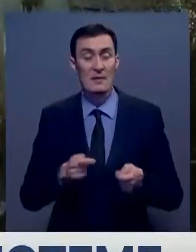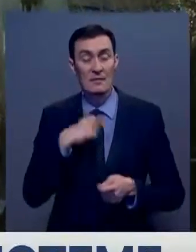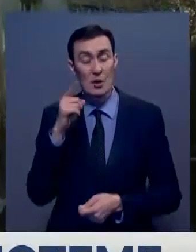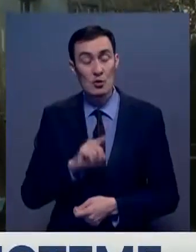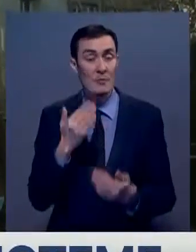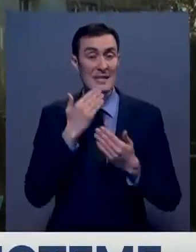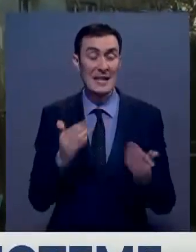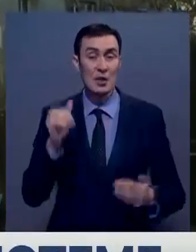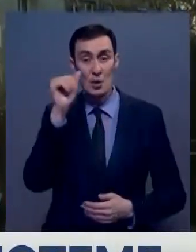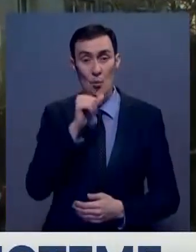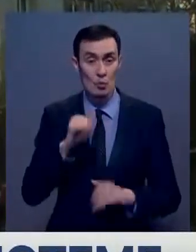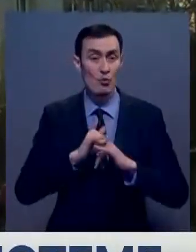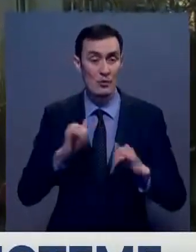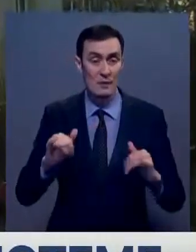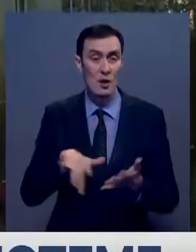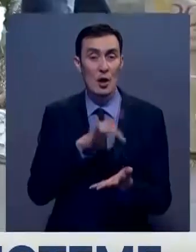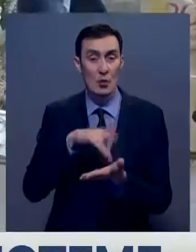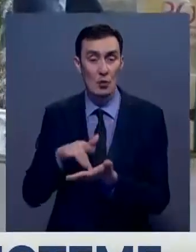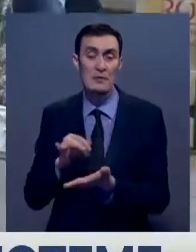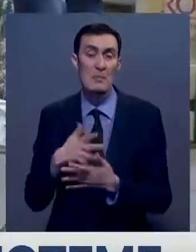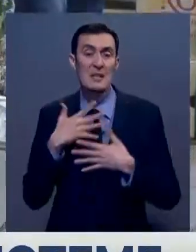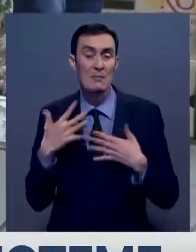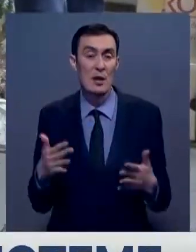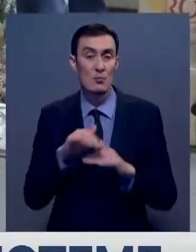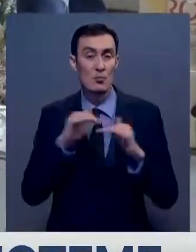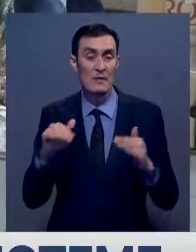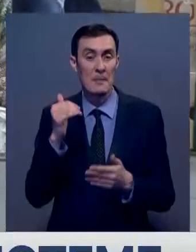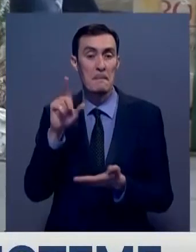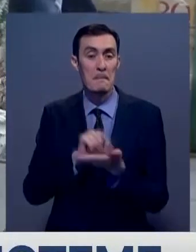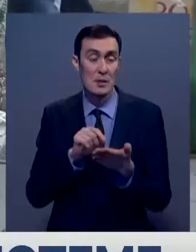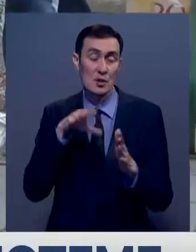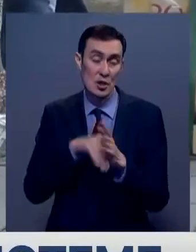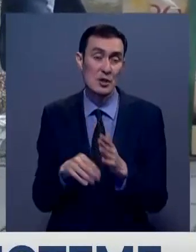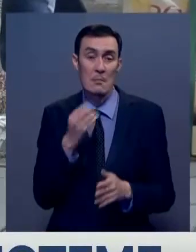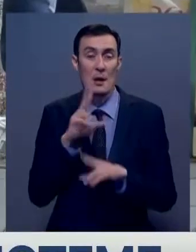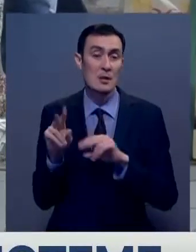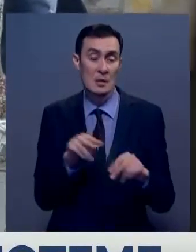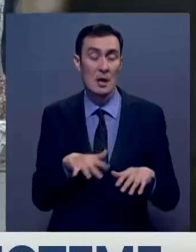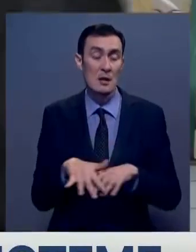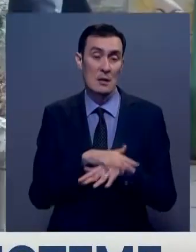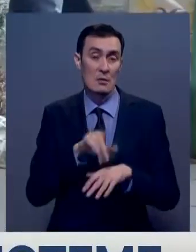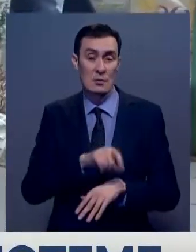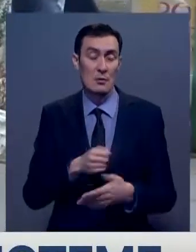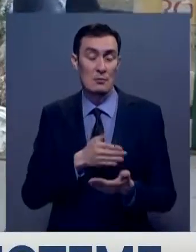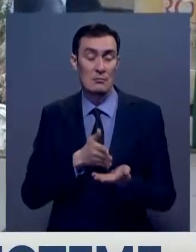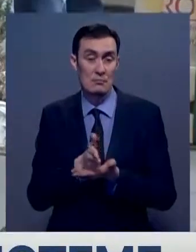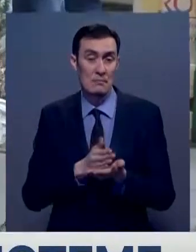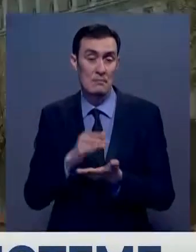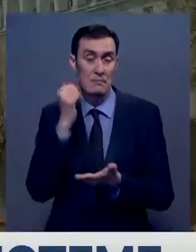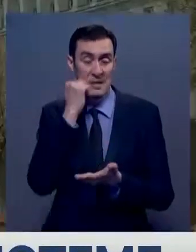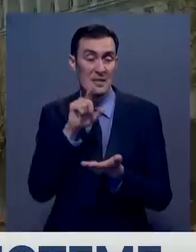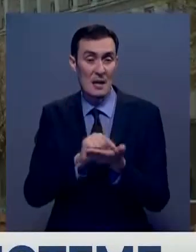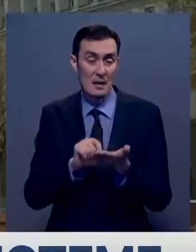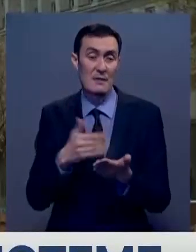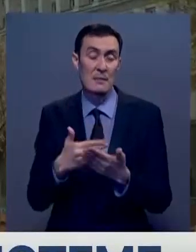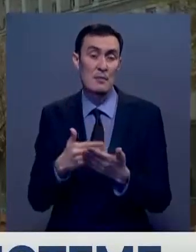что в последние годы растет число городов с максимальным уровнем пенсии, а значит растет и благосостояние отдыхающих тружеников. Как пример приводятся